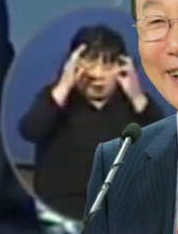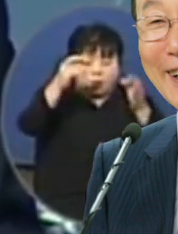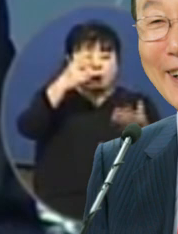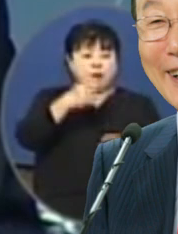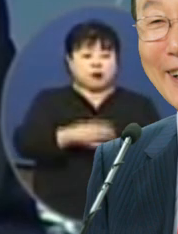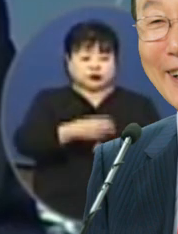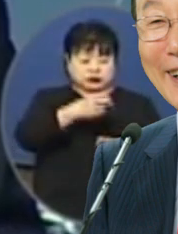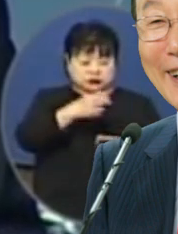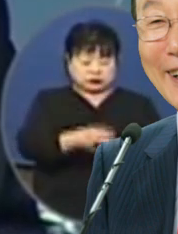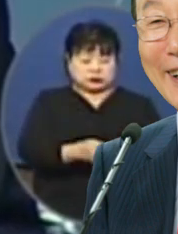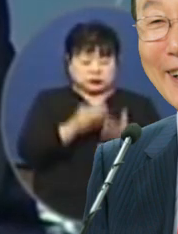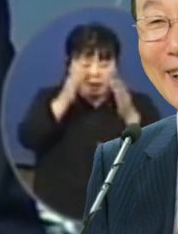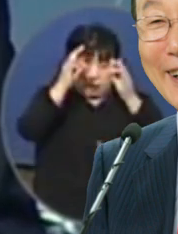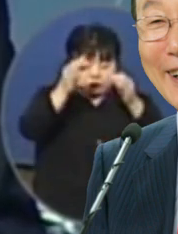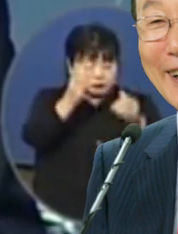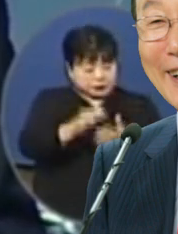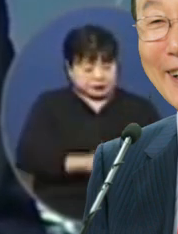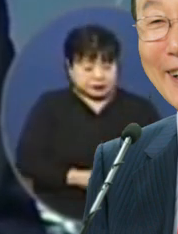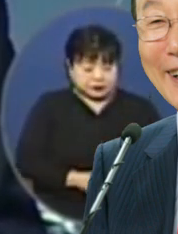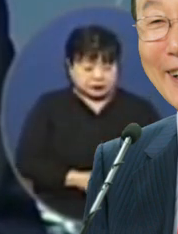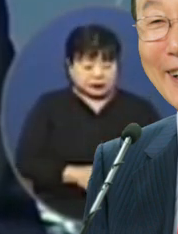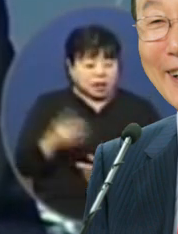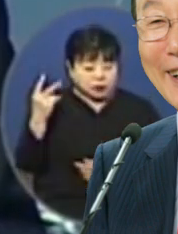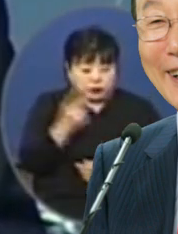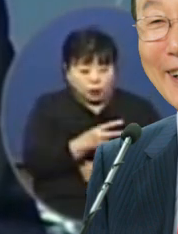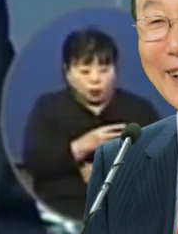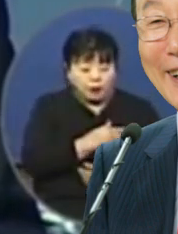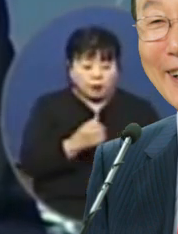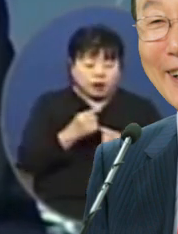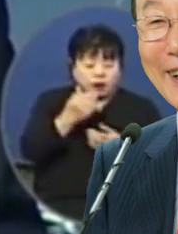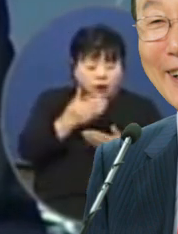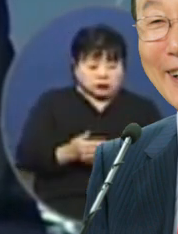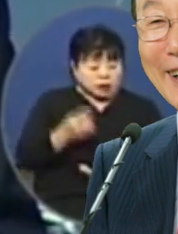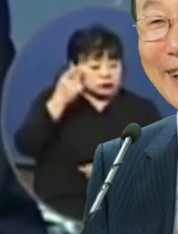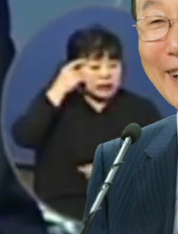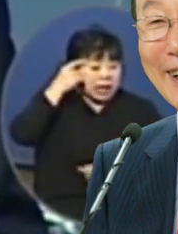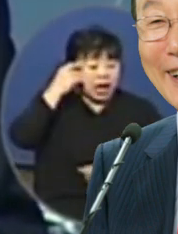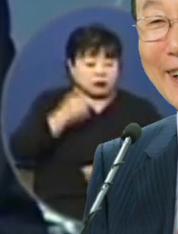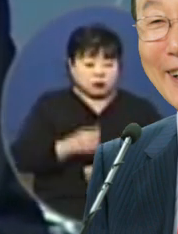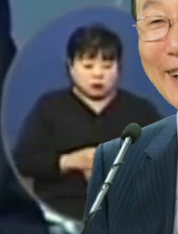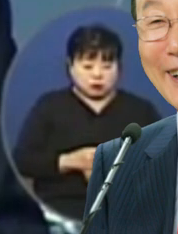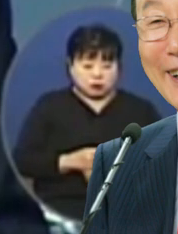법칙으로 바라보십시오. 그리고 건강을 얻었다고 상상하고